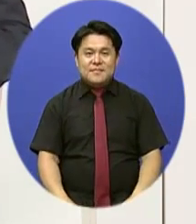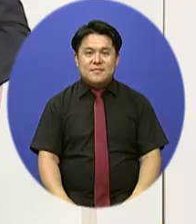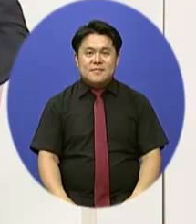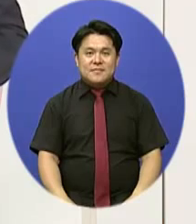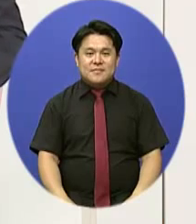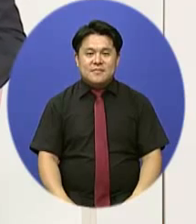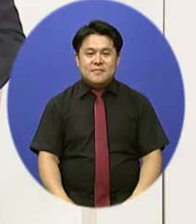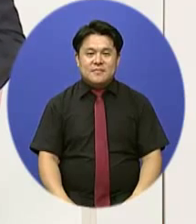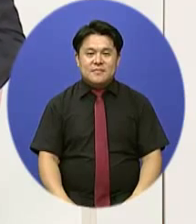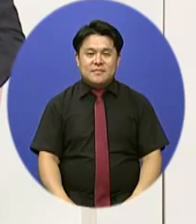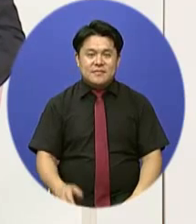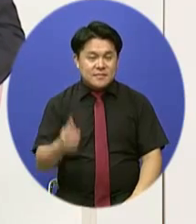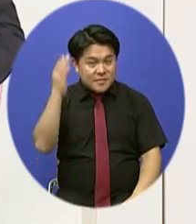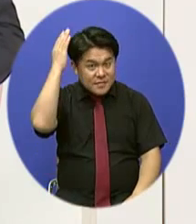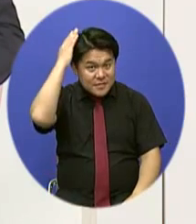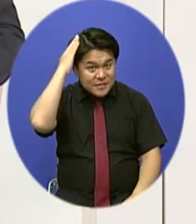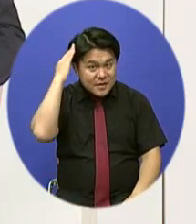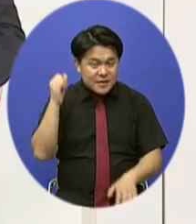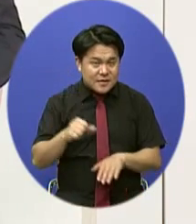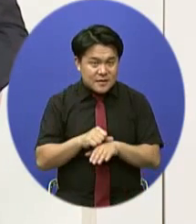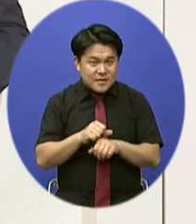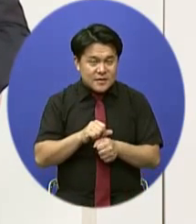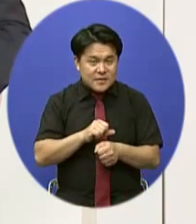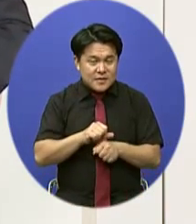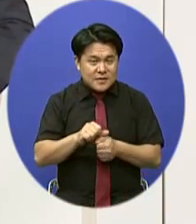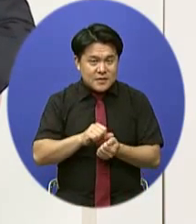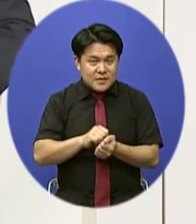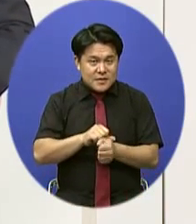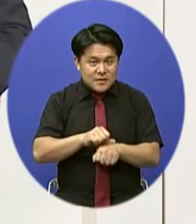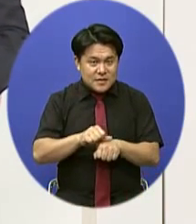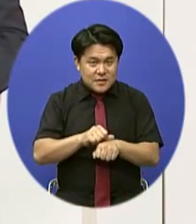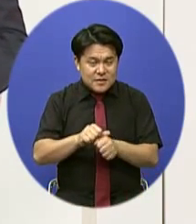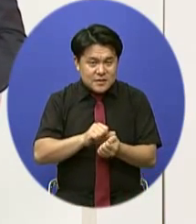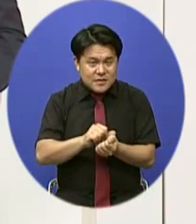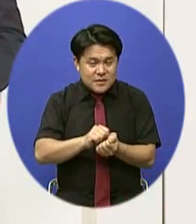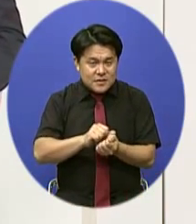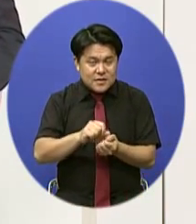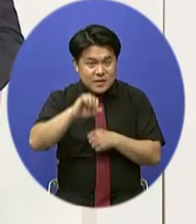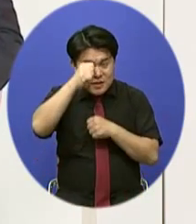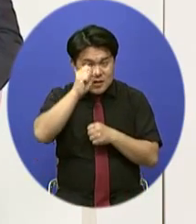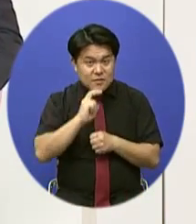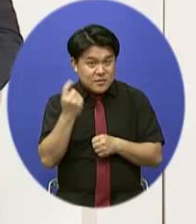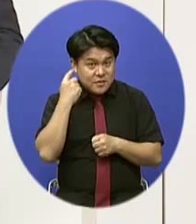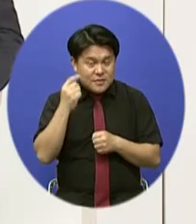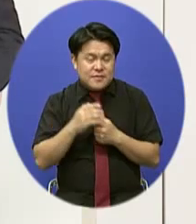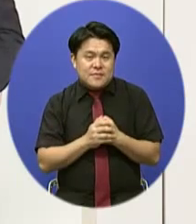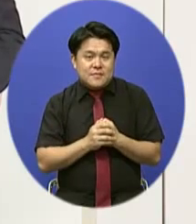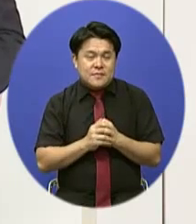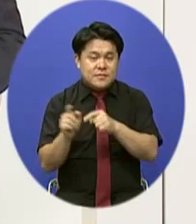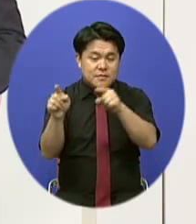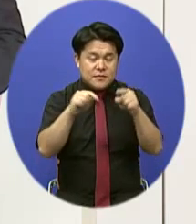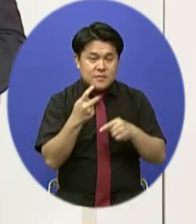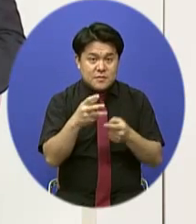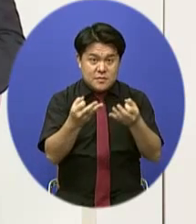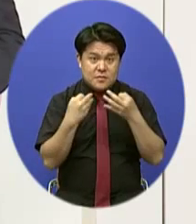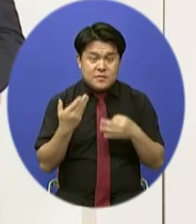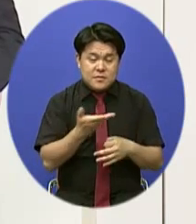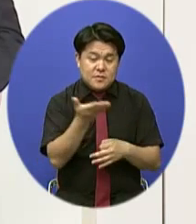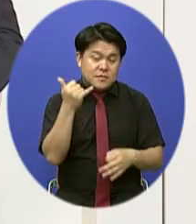예. 네. 검정고무신 노래 듣겠습니다. 네. 전국에 계신 시청자 여러분 ARS